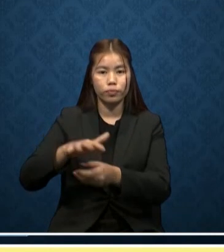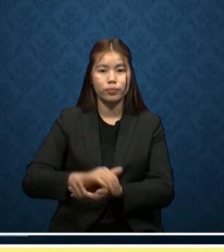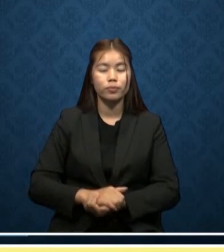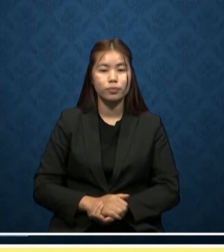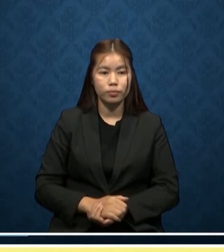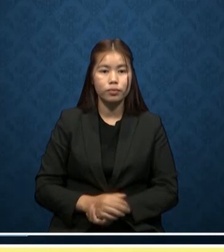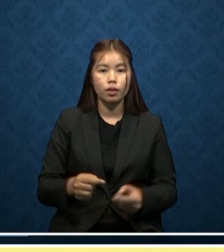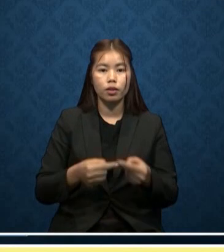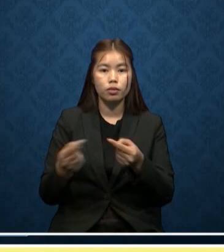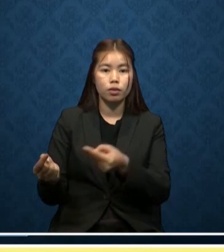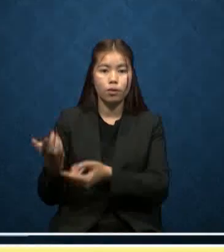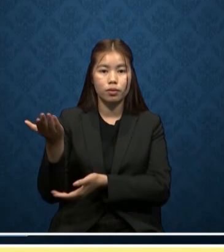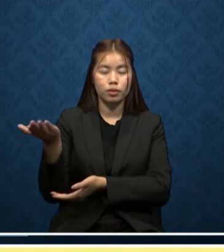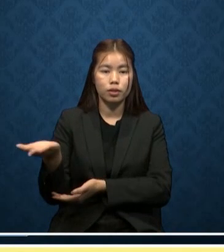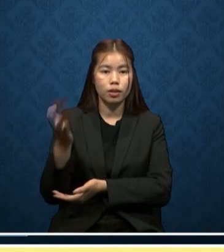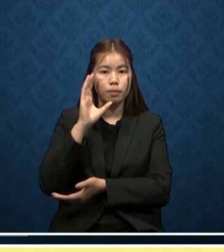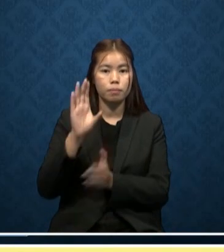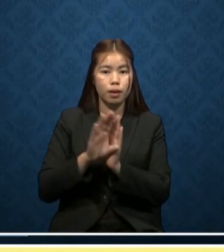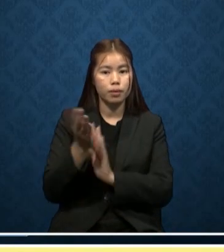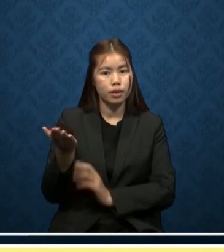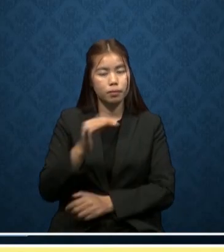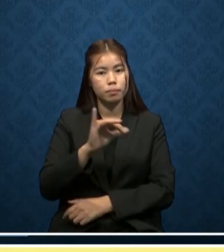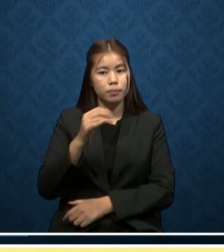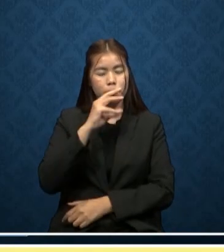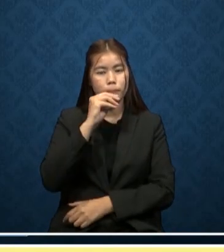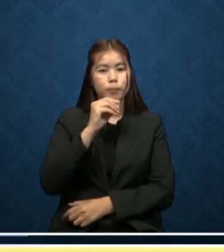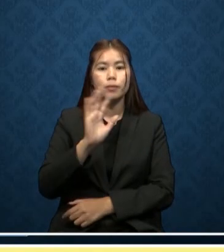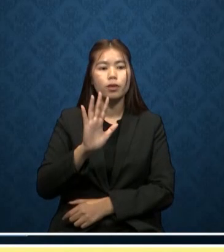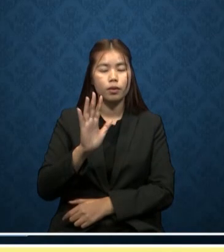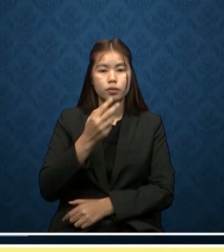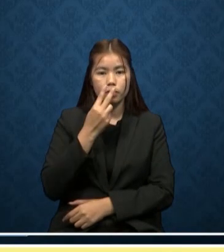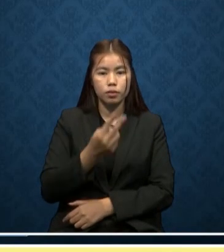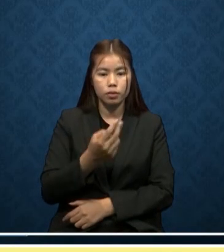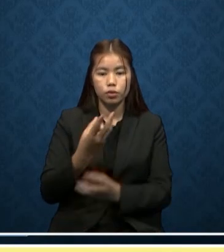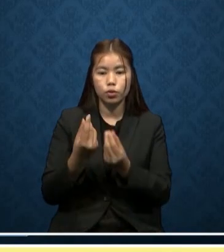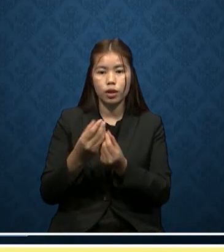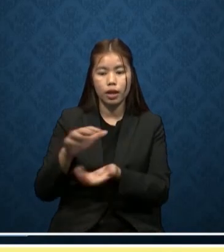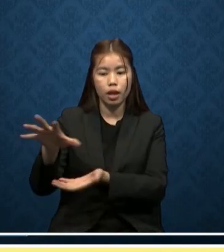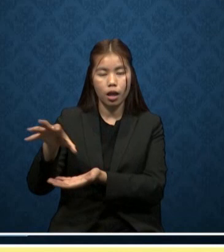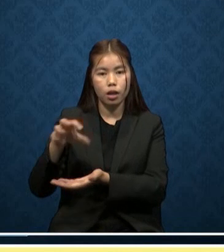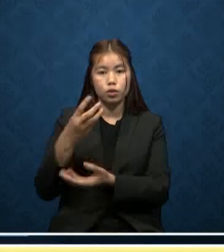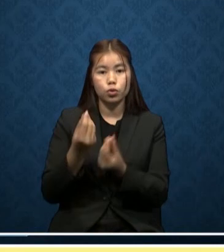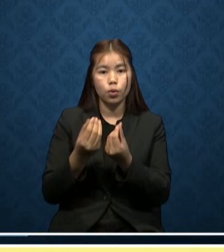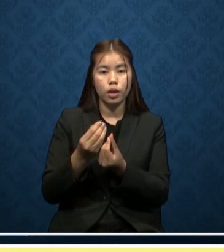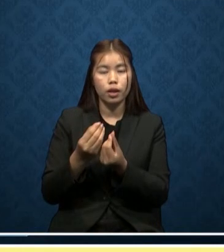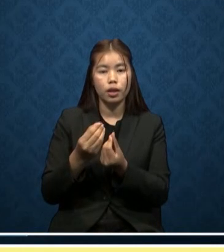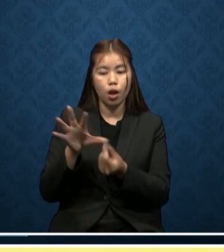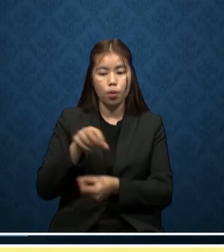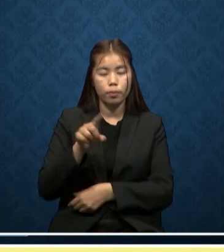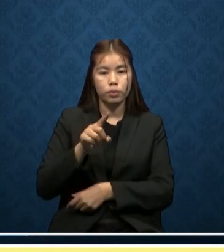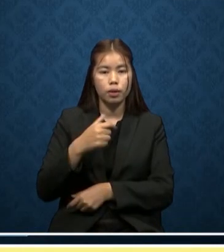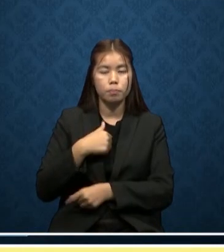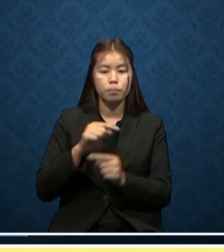ฉายต่อไปครับที่จริงภาพสายนี้อาจจะพอข้ามได้อันนี้ตัวเลขที่เราได้มามันมีตัวเลขในเรื่องของแผนแม่ปดเฉพาะกิจ